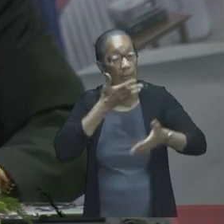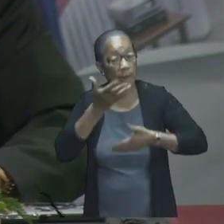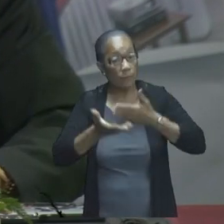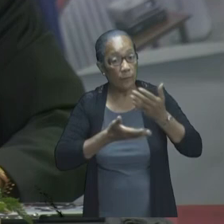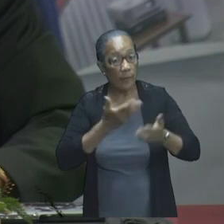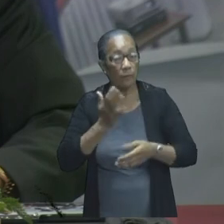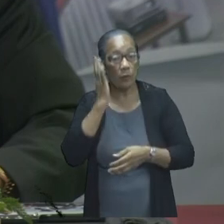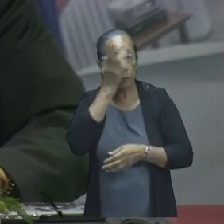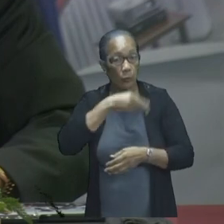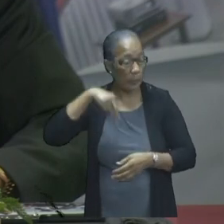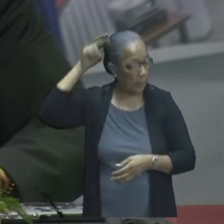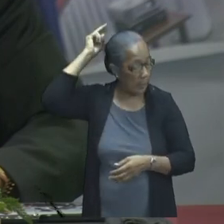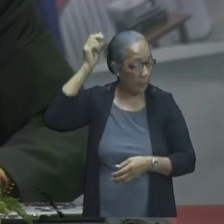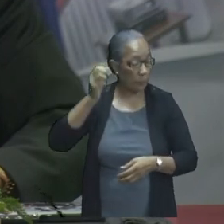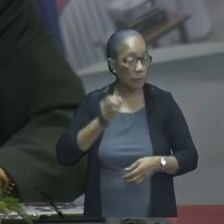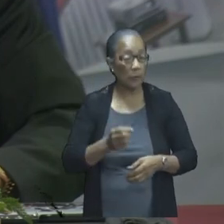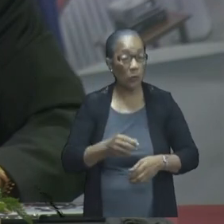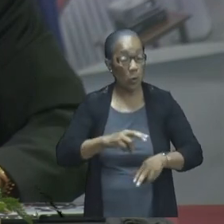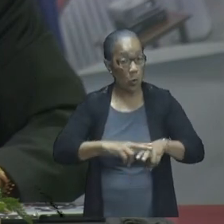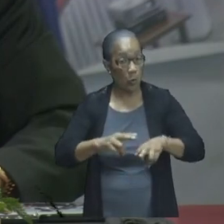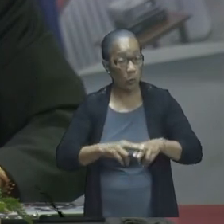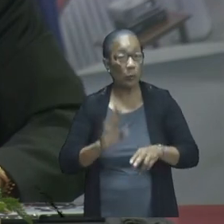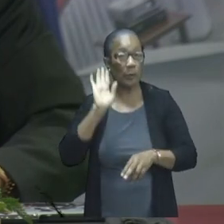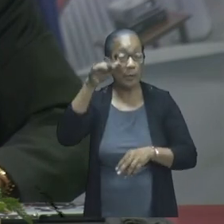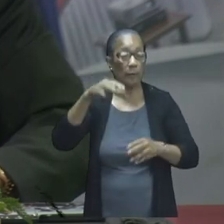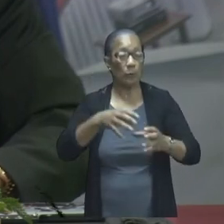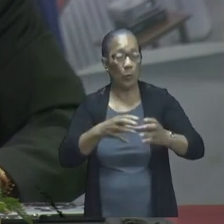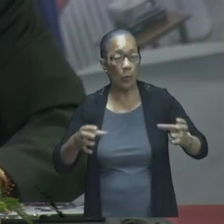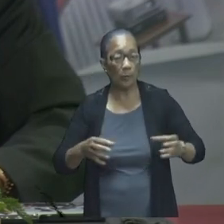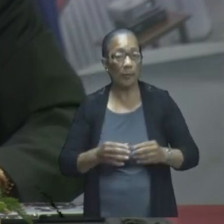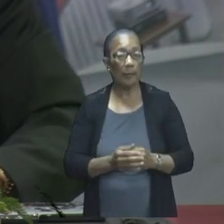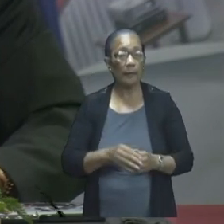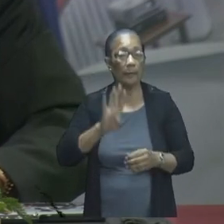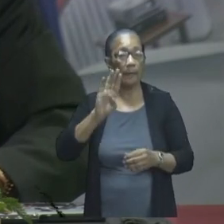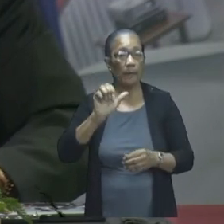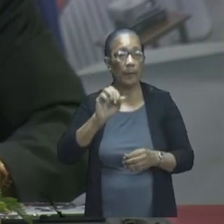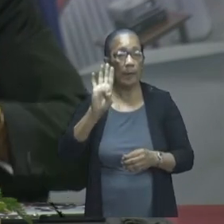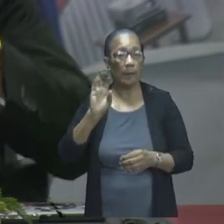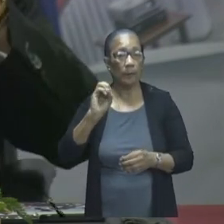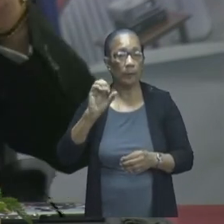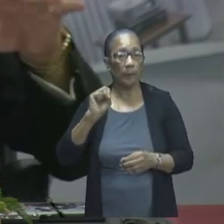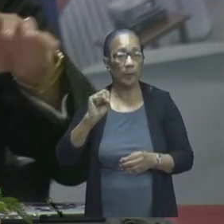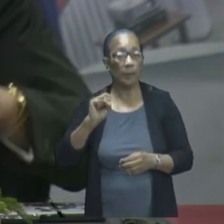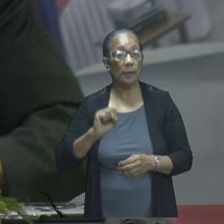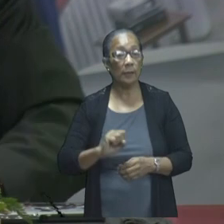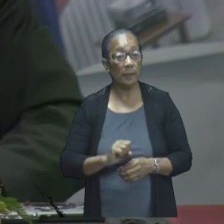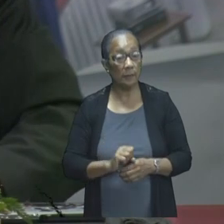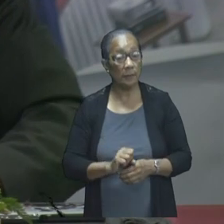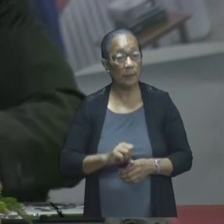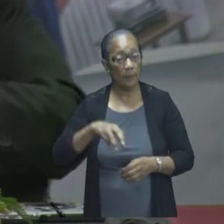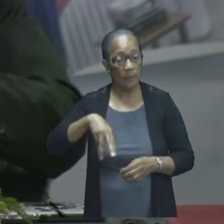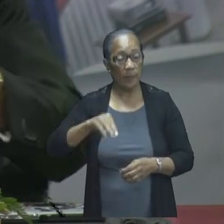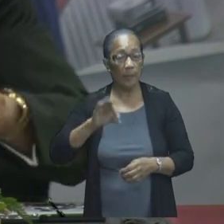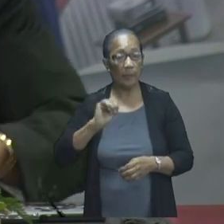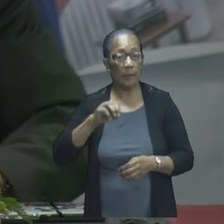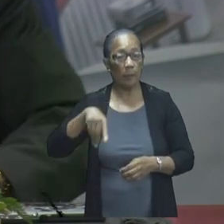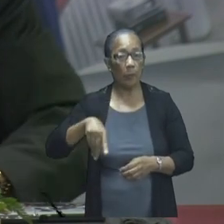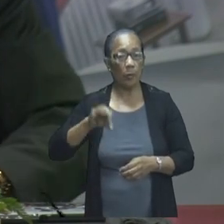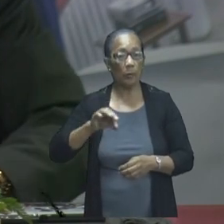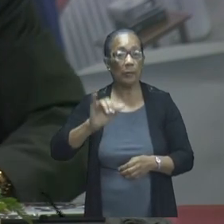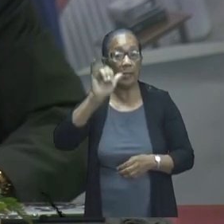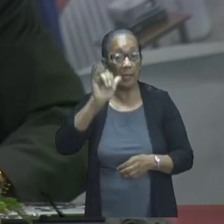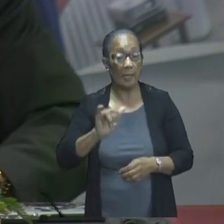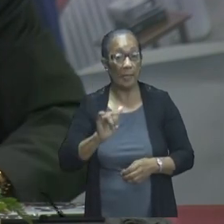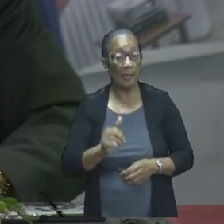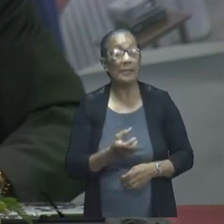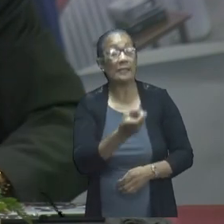buitenland ook de caribische regio van de barbados de prime minister meer motley die is een zeer geïnteresseerd en we gaan een overeenkomst